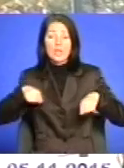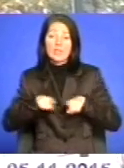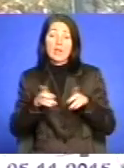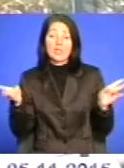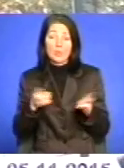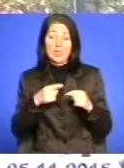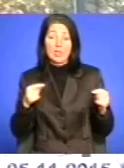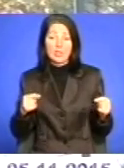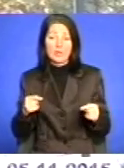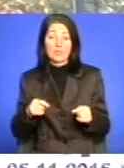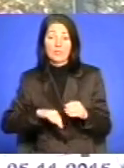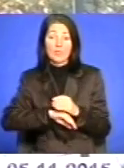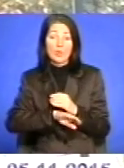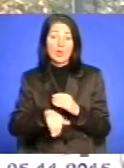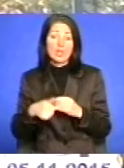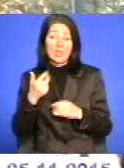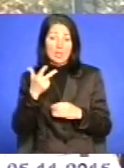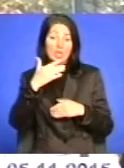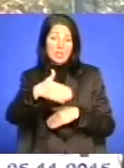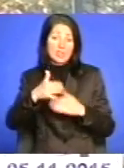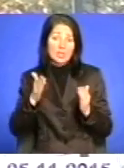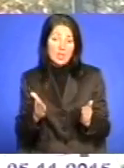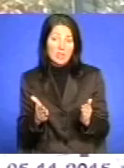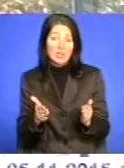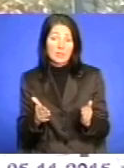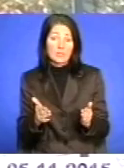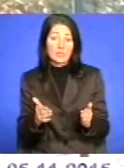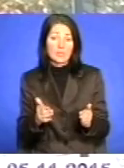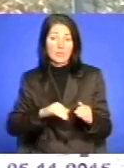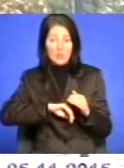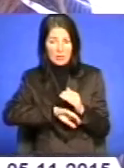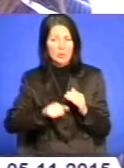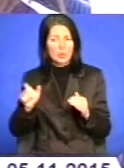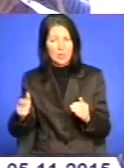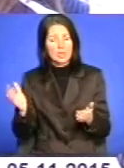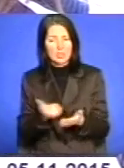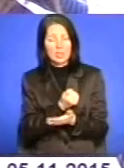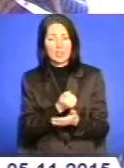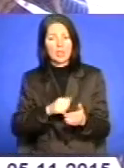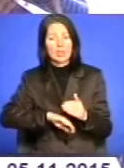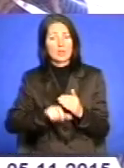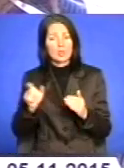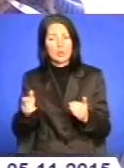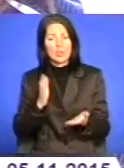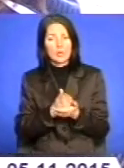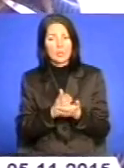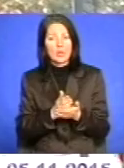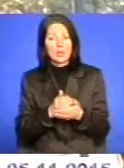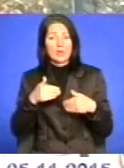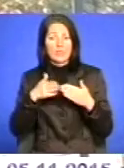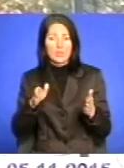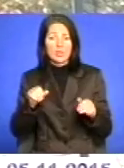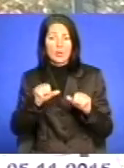вкрали три скриньки взагалі-то. Злодія знайшли. Злодій має відкриту